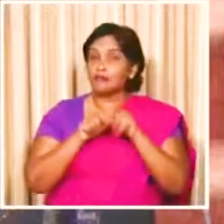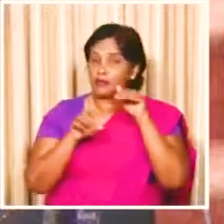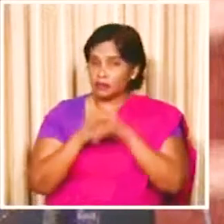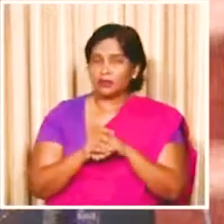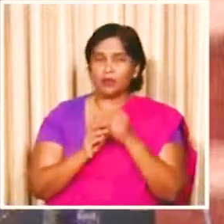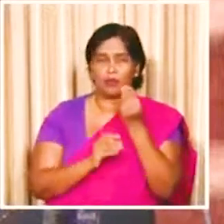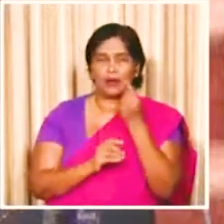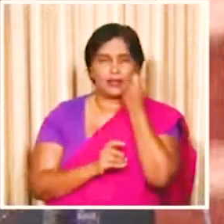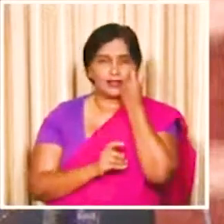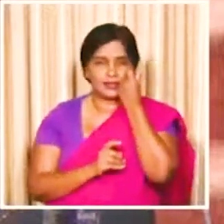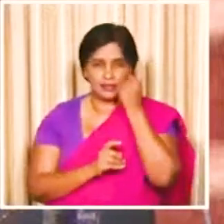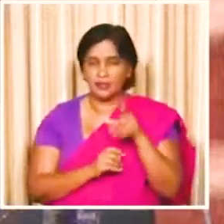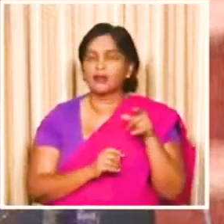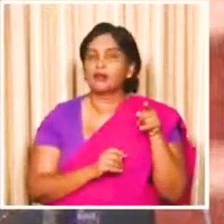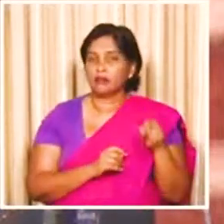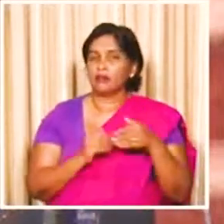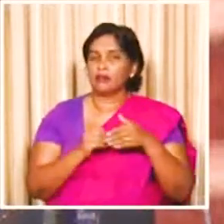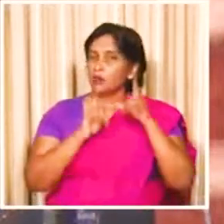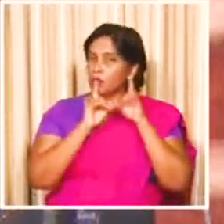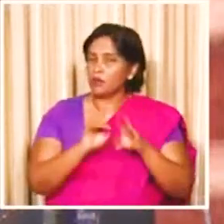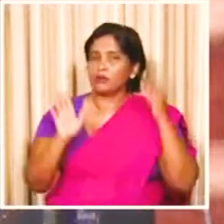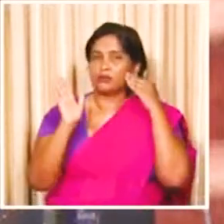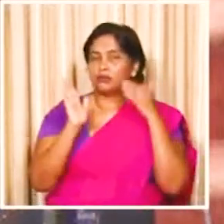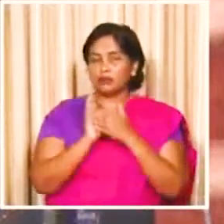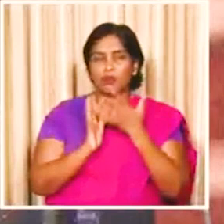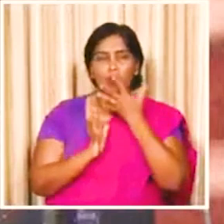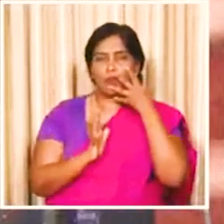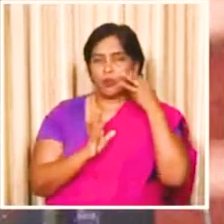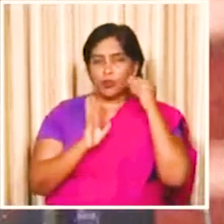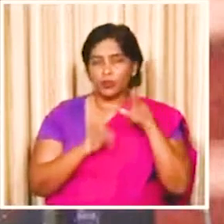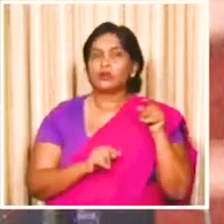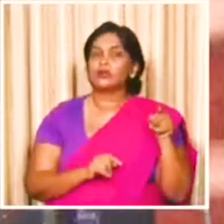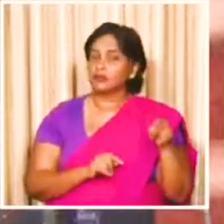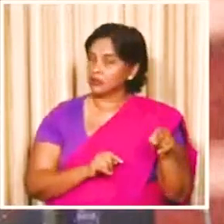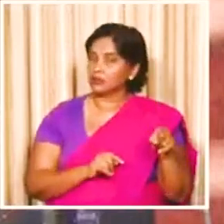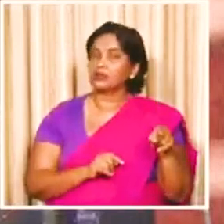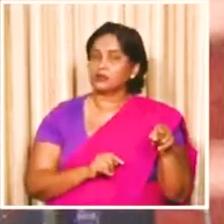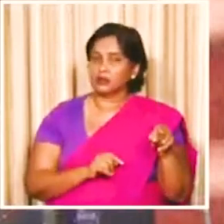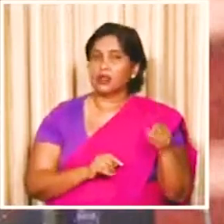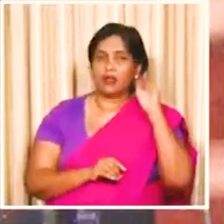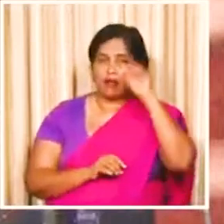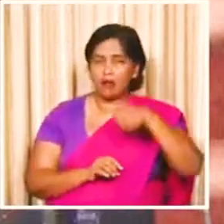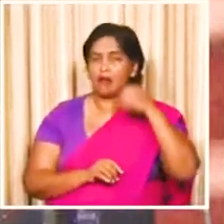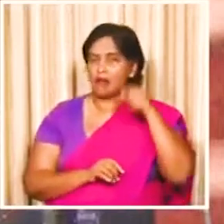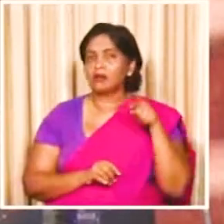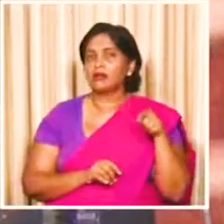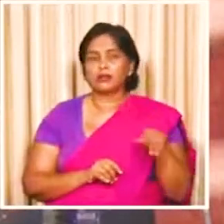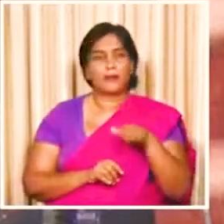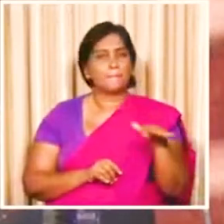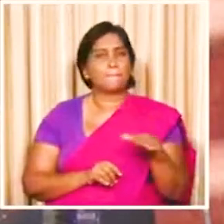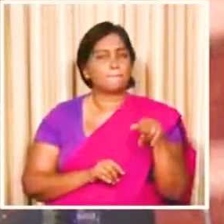குற்றச்சாட்டு இருக்கிறது அமைச்சர் அவர்களே. ஆகவே எங்களுடைய பிரதேசத்திலே அந்த யானைகள் வருகின்ற போது பழக்கப்பட்ட யானை என்ன செய்யும்?